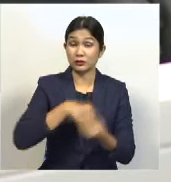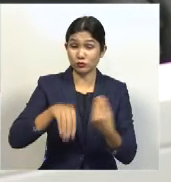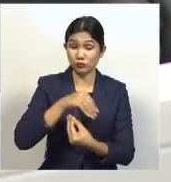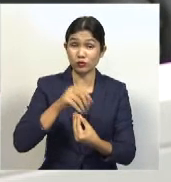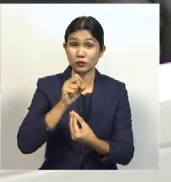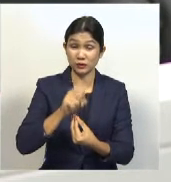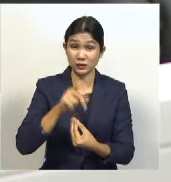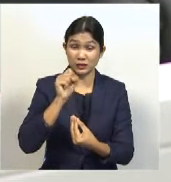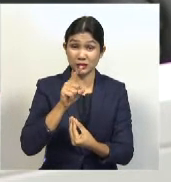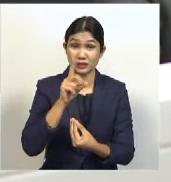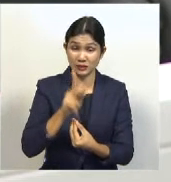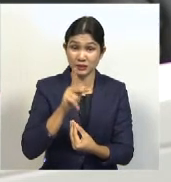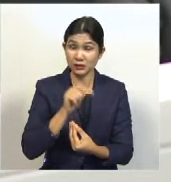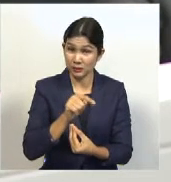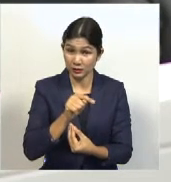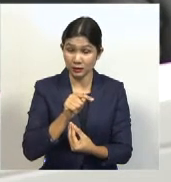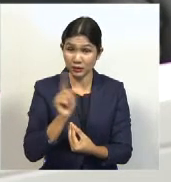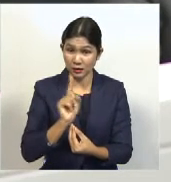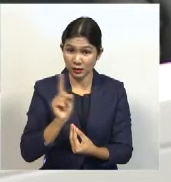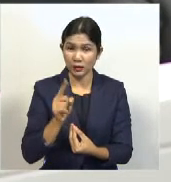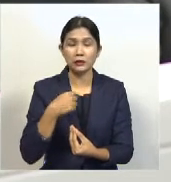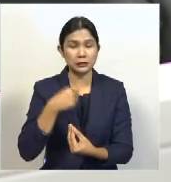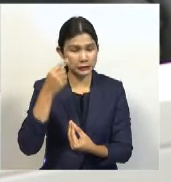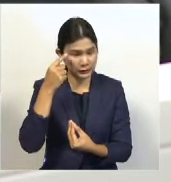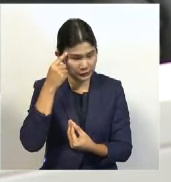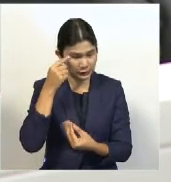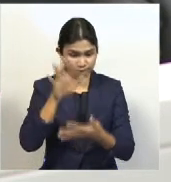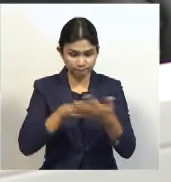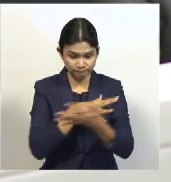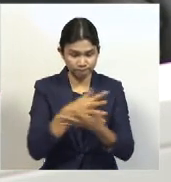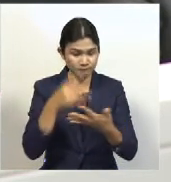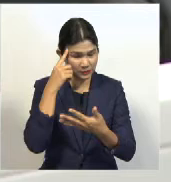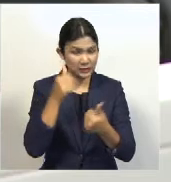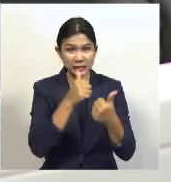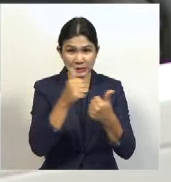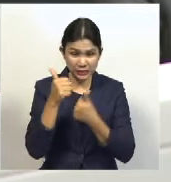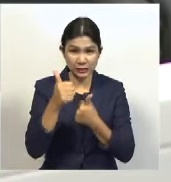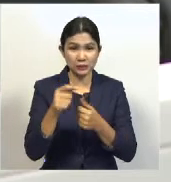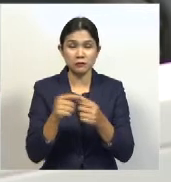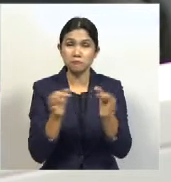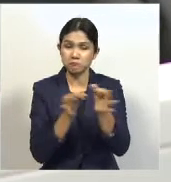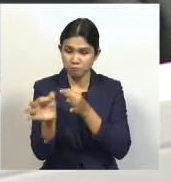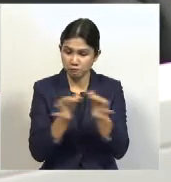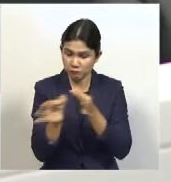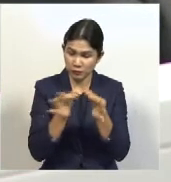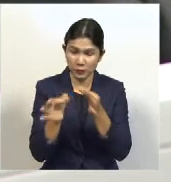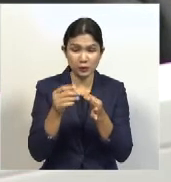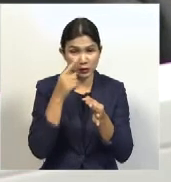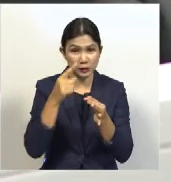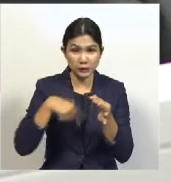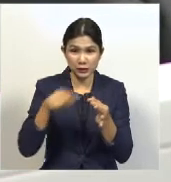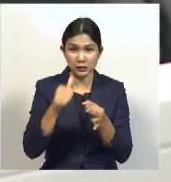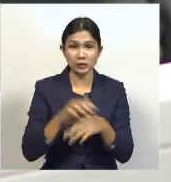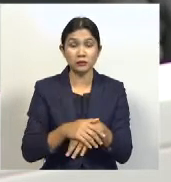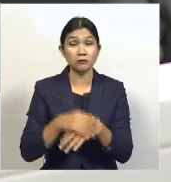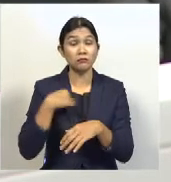าเราได้คิดอย่างรอบคอบและทุนปรึกษากันในหน่วยงานที่เกี่ยวข้องไม่